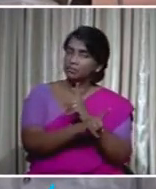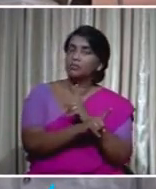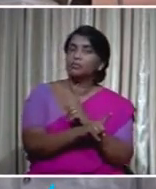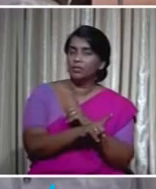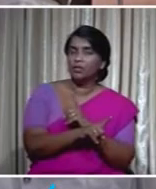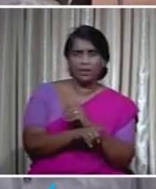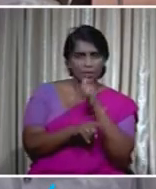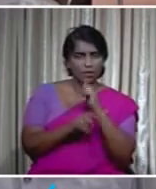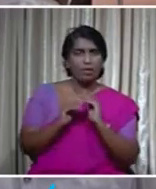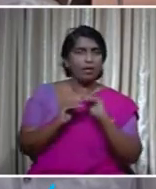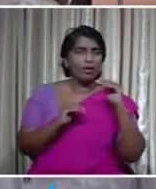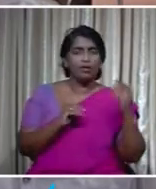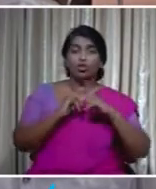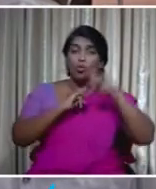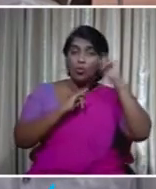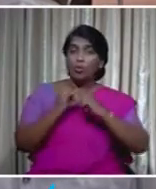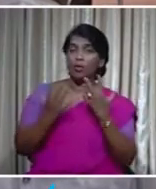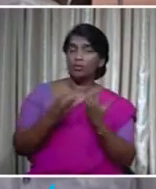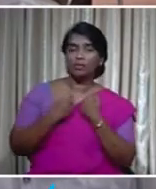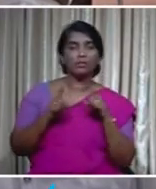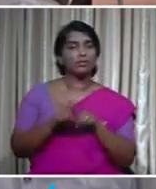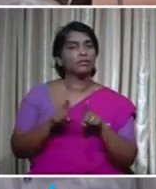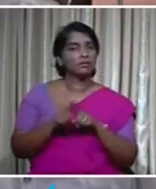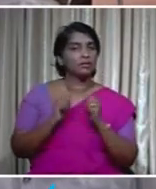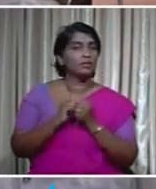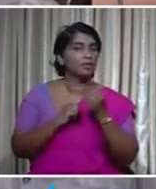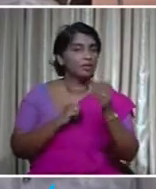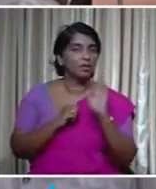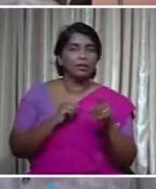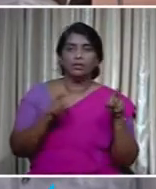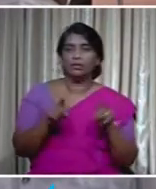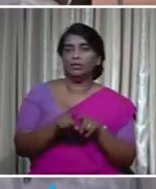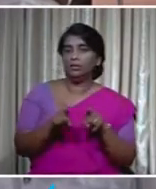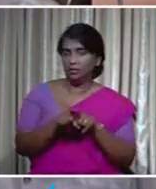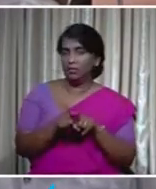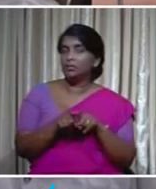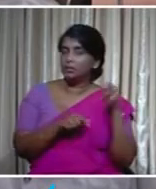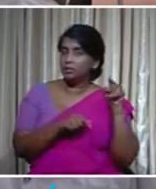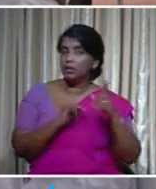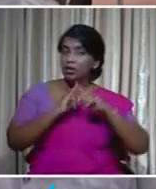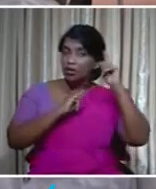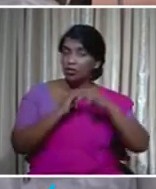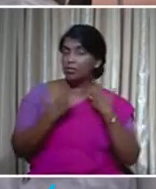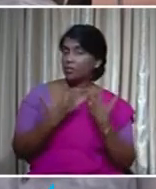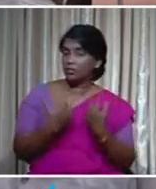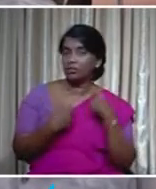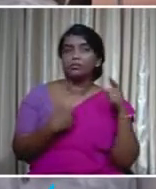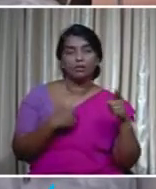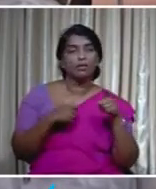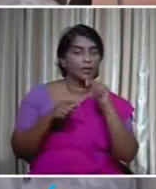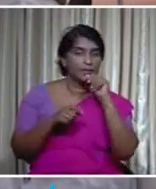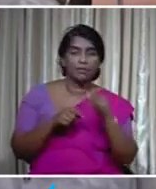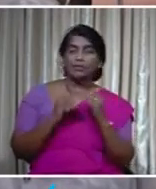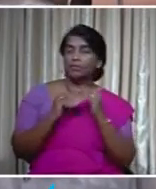விடுங்கள். அவரை நீங்கள் ஏன் பயிற்சப்பட்டவராக விடுகிறீர்கள்? அவரை ஒரு பட்டதாரியாக வெளியிலே வரட்டும். அப்படி ஒரு அவுட்புட், ஒரு வெளியீடு வருகிற